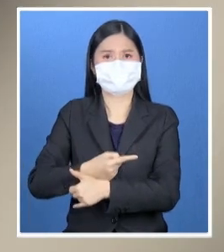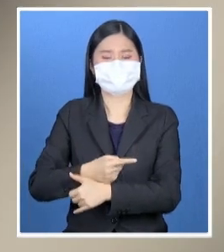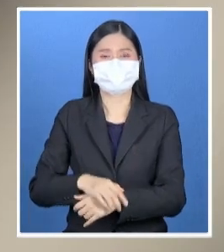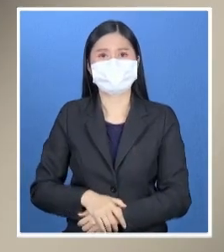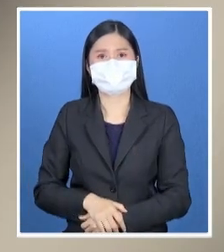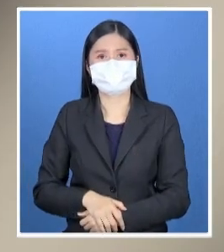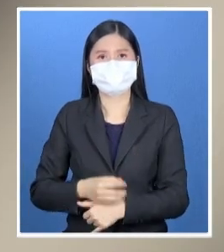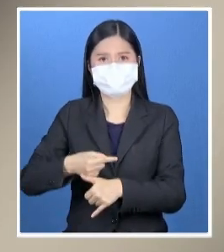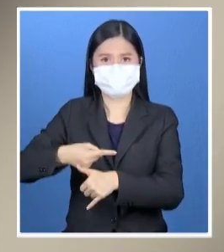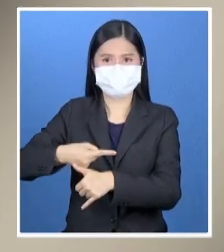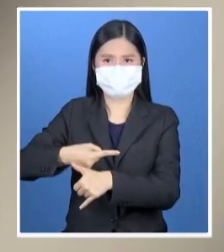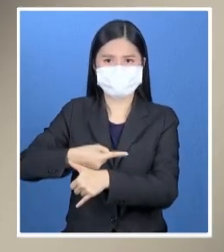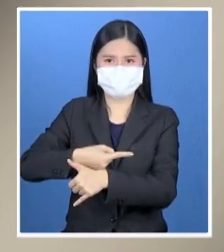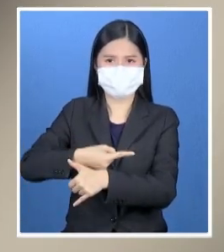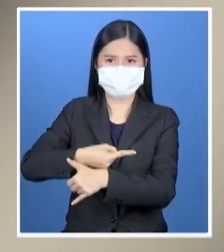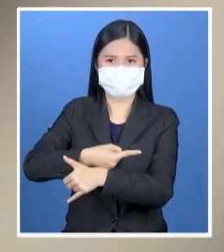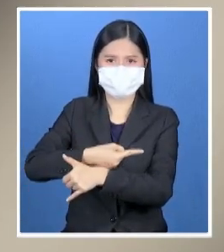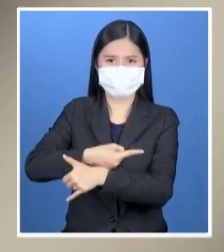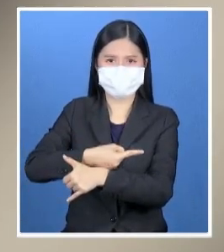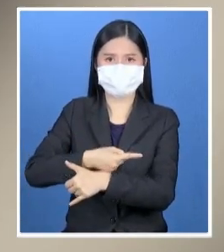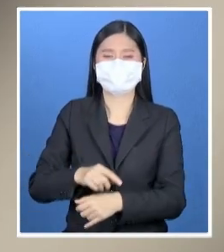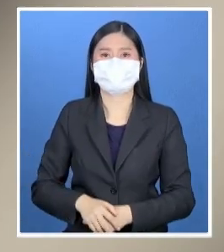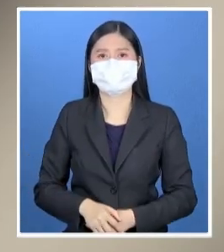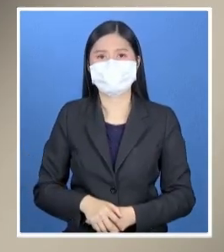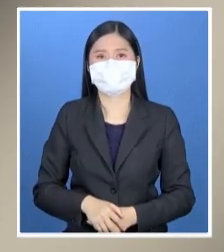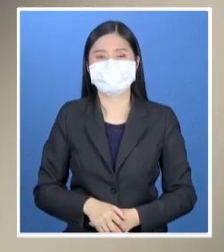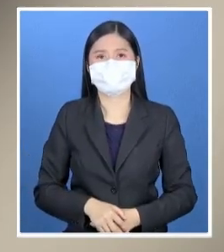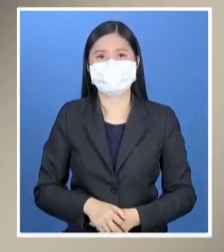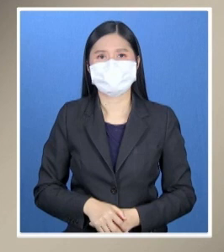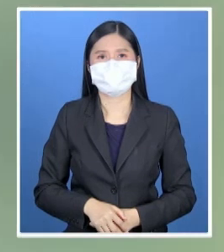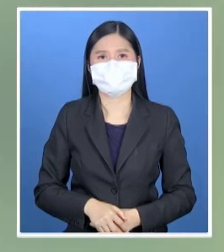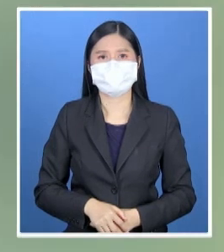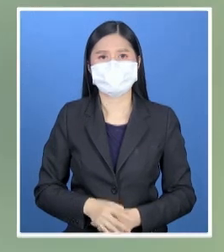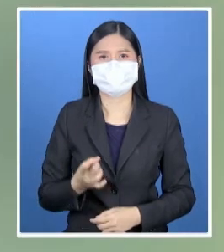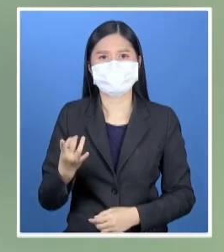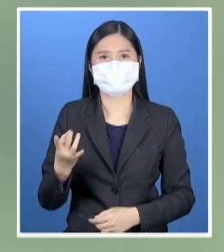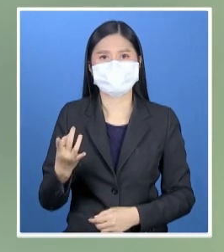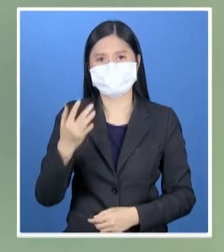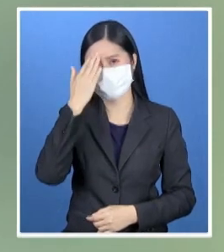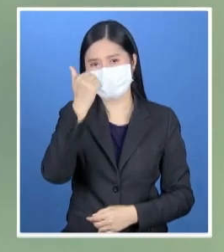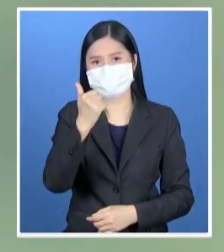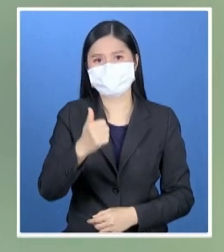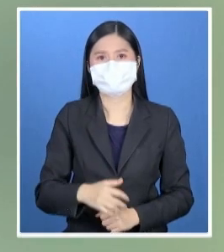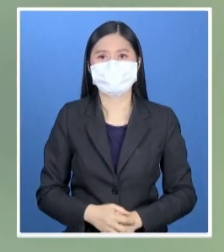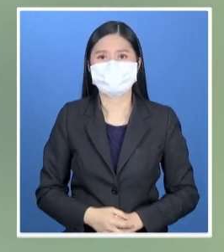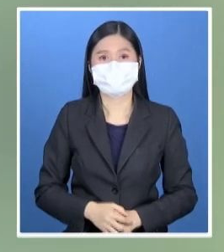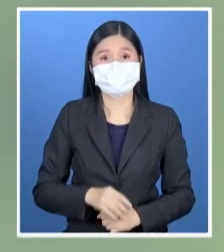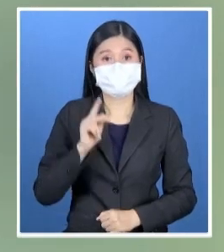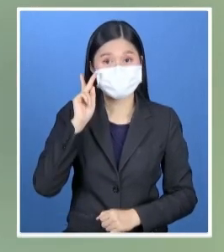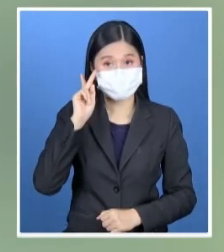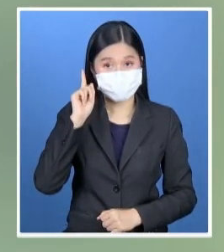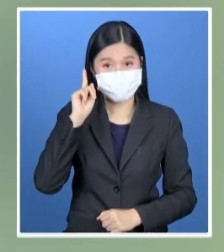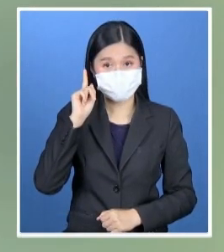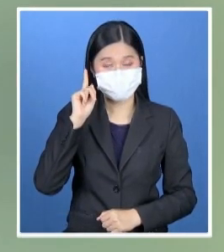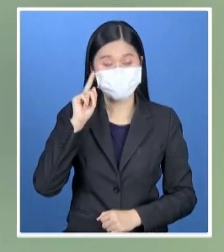ค่อยๆยาวมาตรงที่เป้ากางเกงของเธออ ือทำไมอ่ะ นั่นสิผู้สื่อข่าวของเร